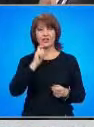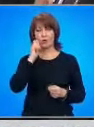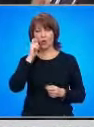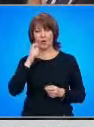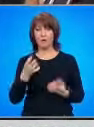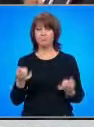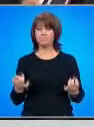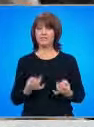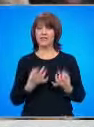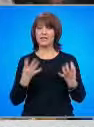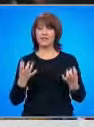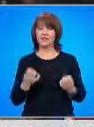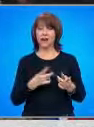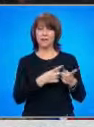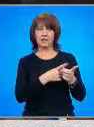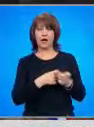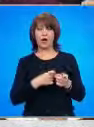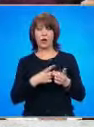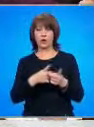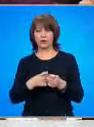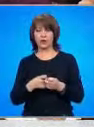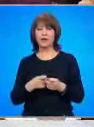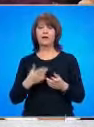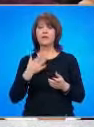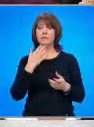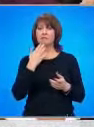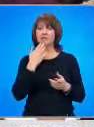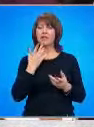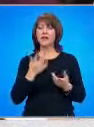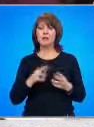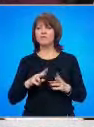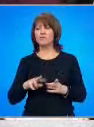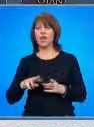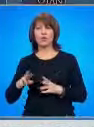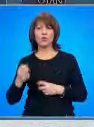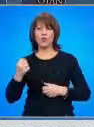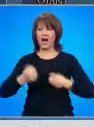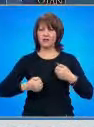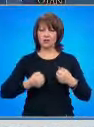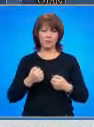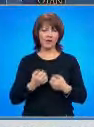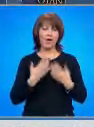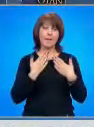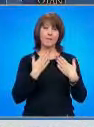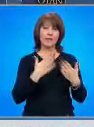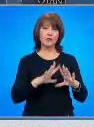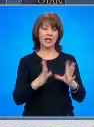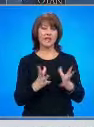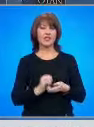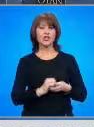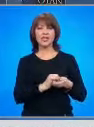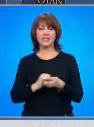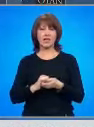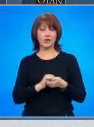съвременни системи, артилерия, противовъздушна отбрана и бронирани превозни средства. Благодаря на всички съюзници